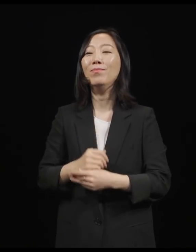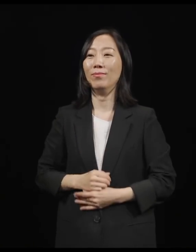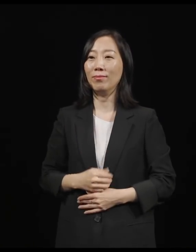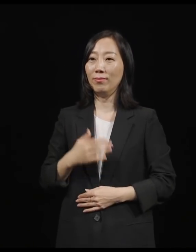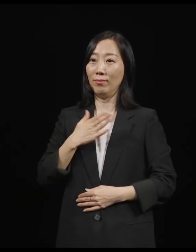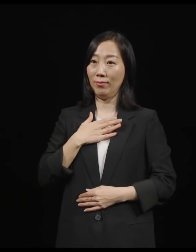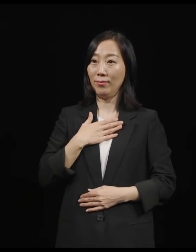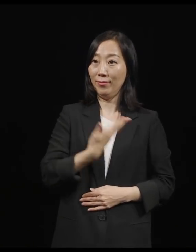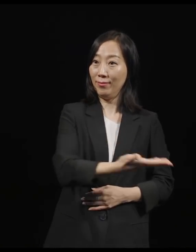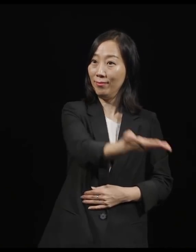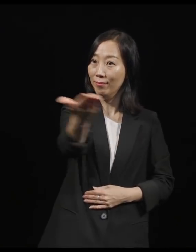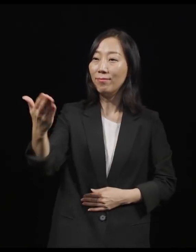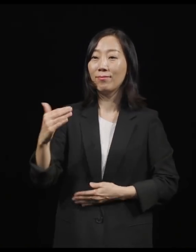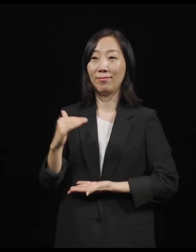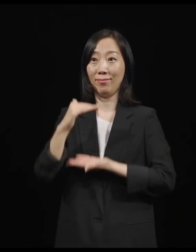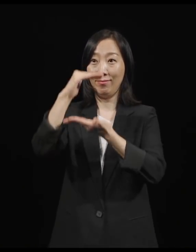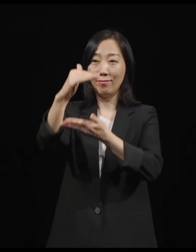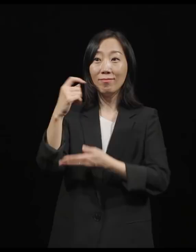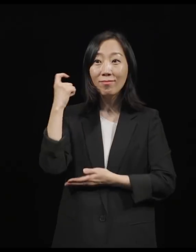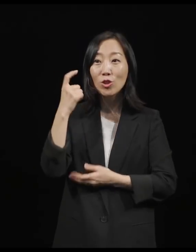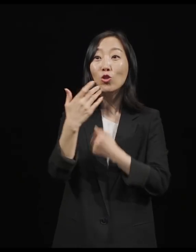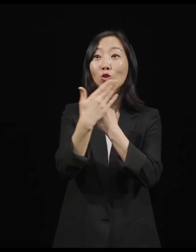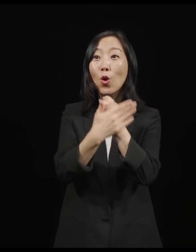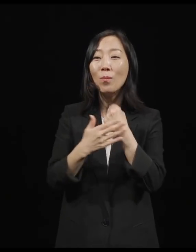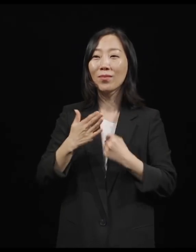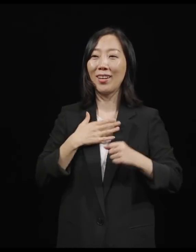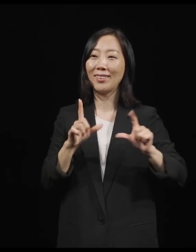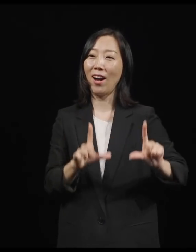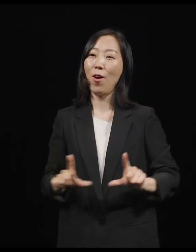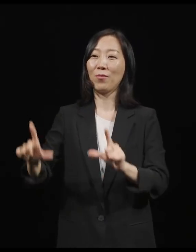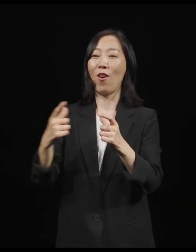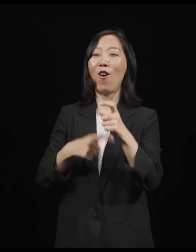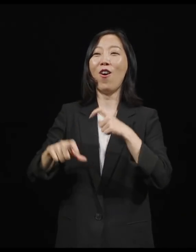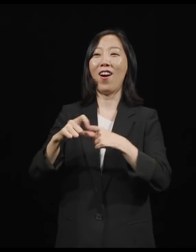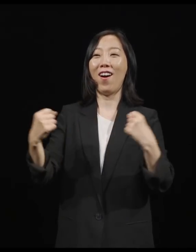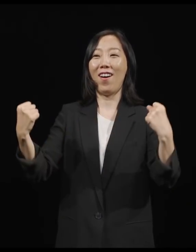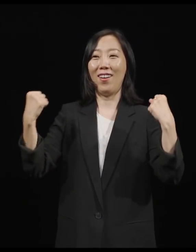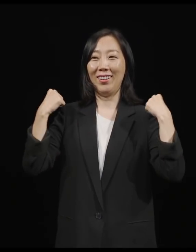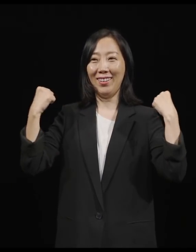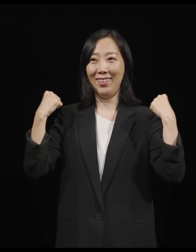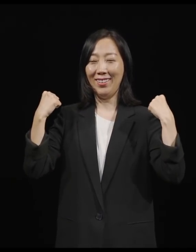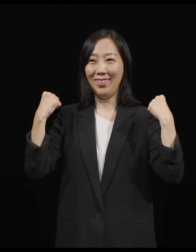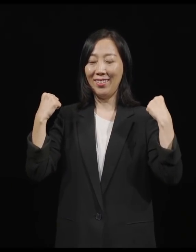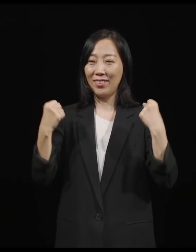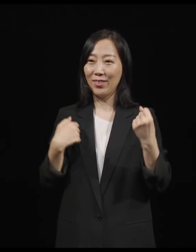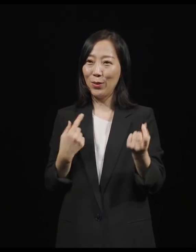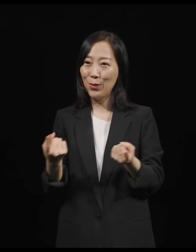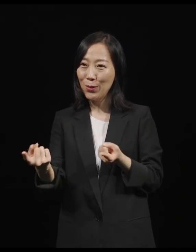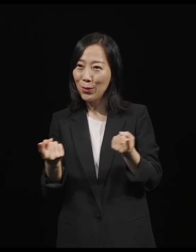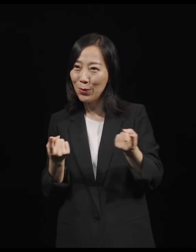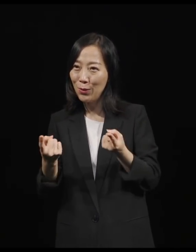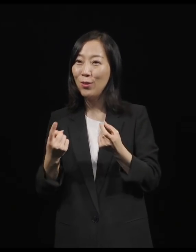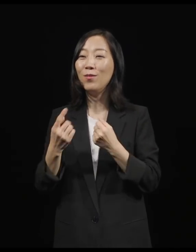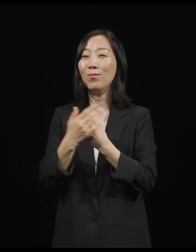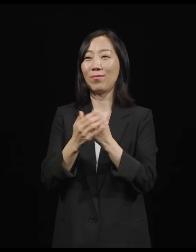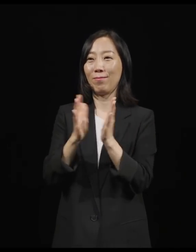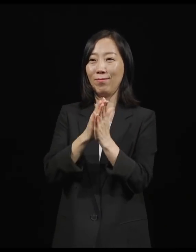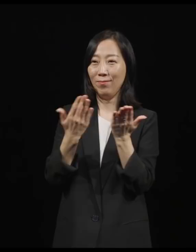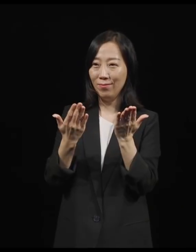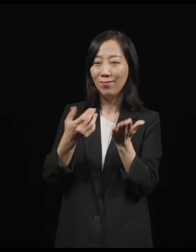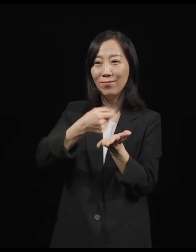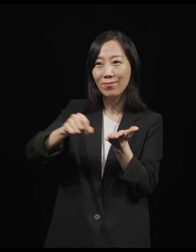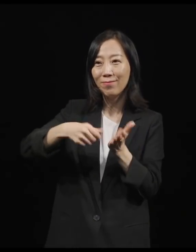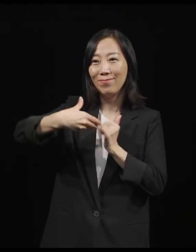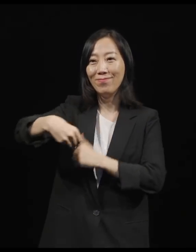여러분들이 들어주셔서 제 삶은 더 건강하게 조율될 것이고 책과 강연을 통해서 더 아름다운